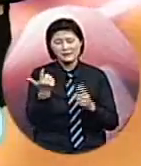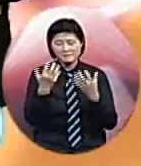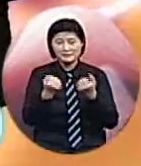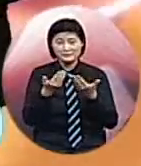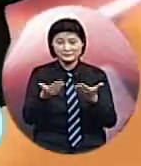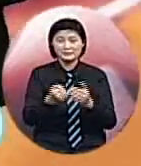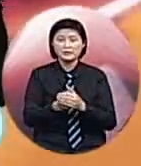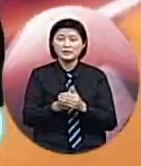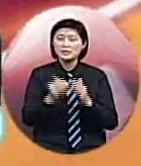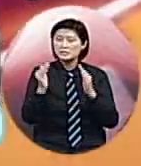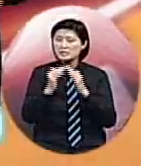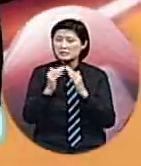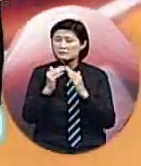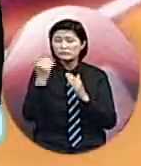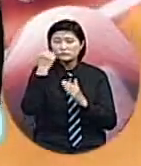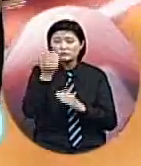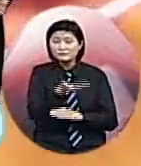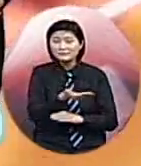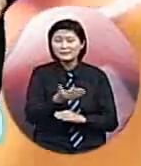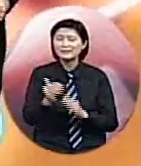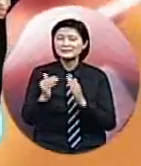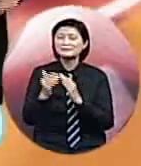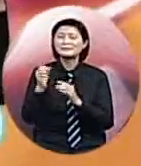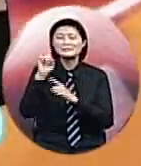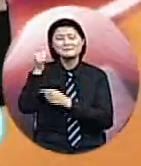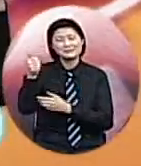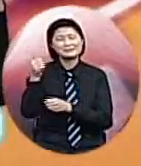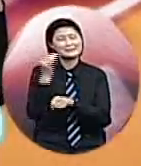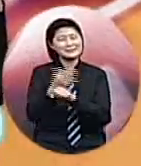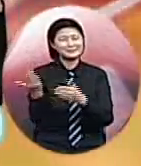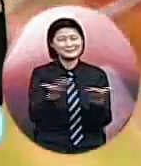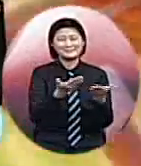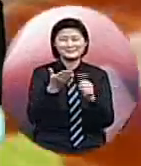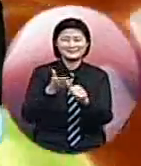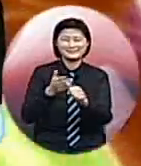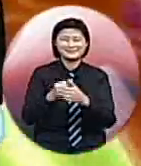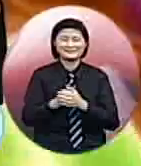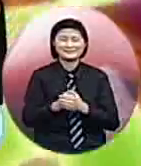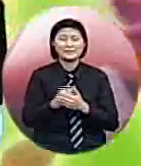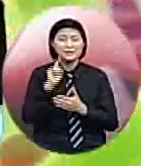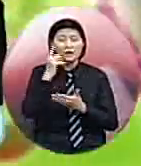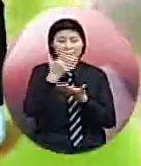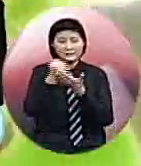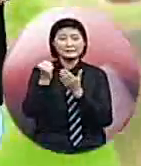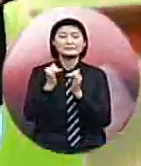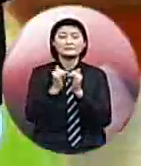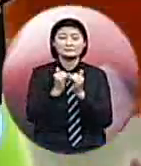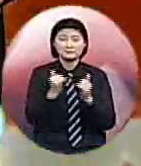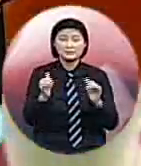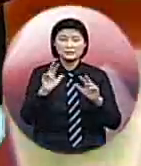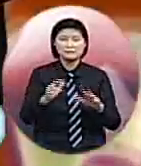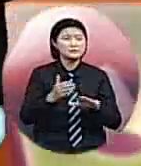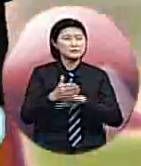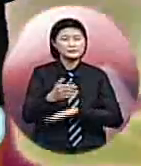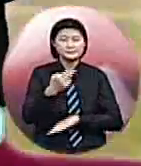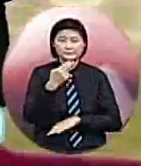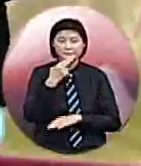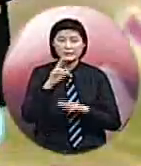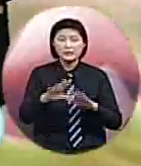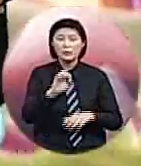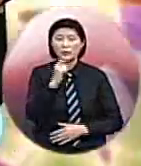안 준가요? 집 이부영 씨가 사주세요. 네. 그런가요? 자, 네. 야, 영광을 차지하시려면은 지금도 늦지 않았습니다.